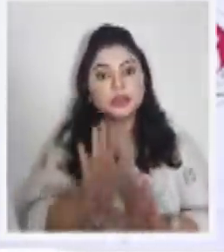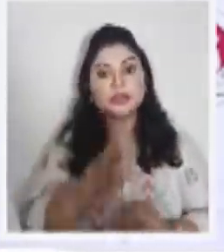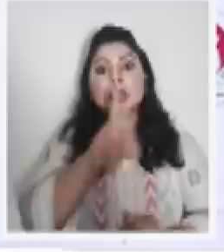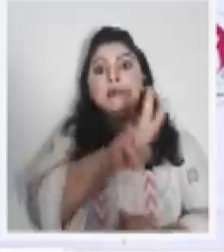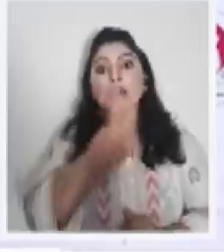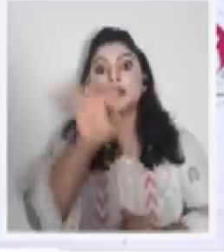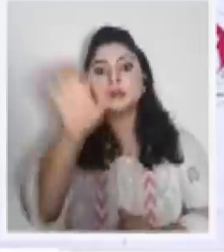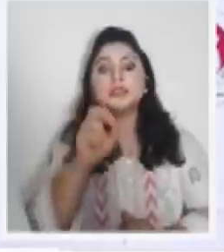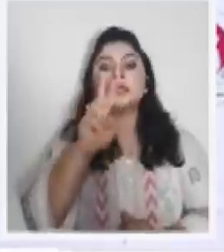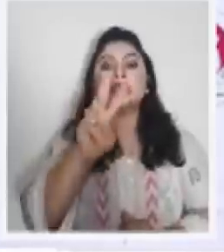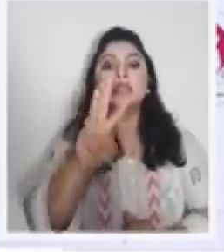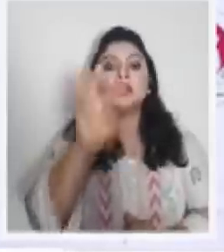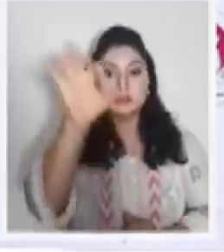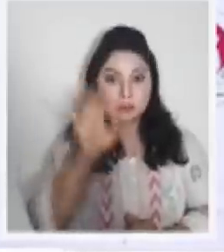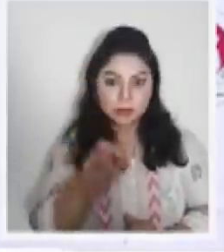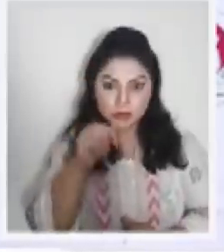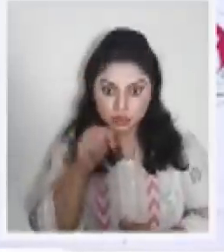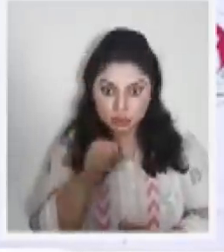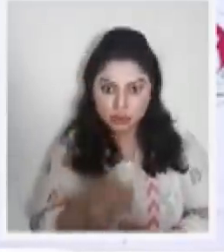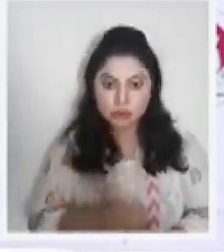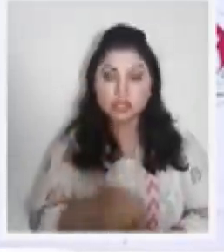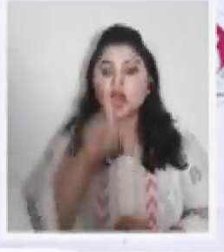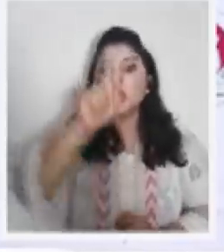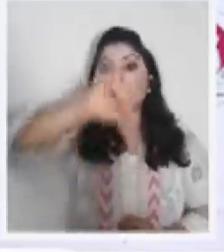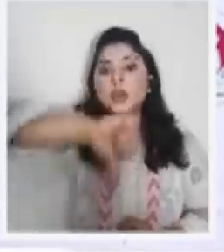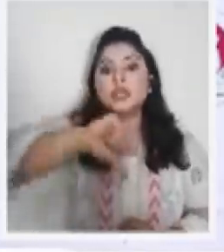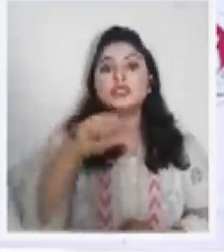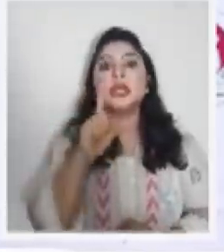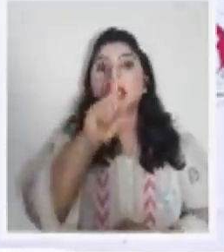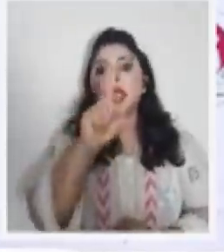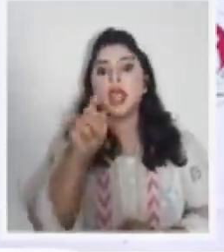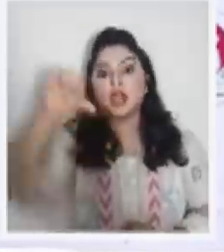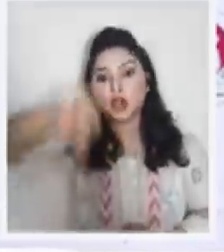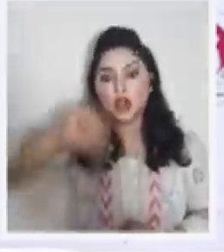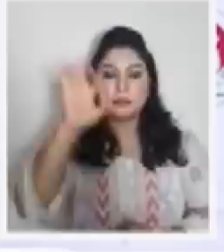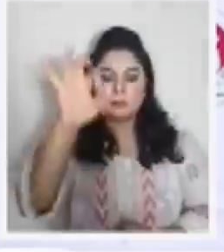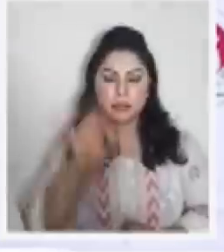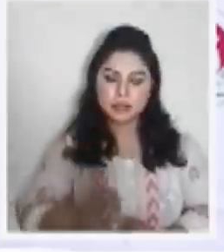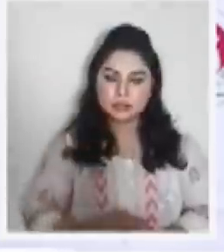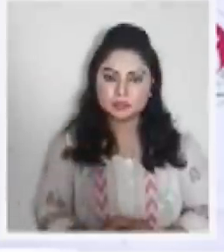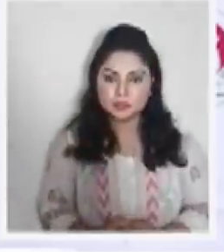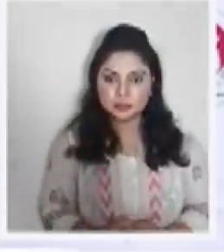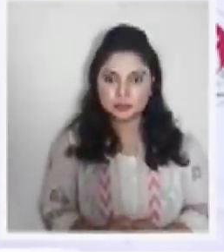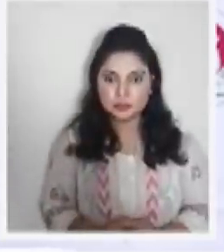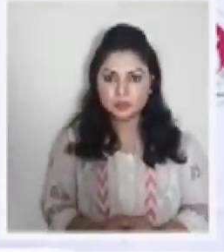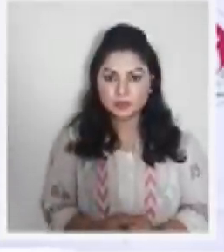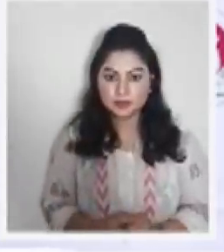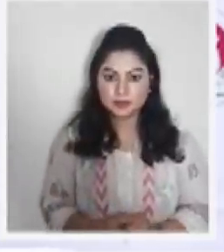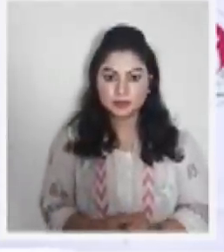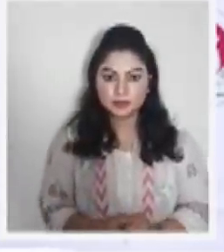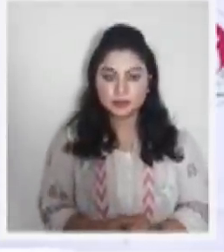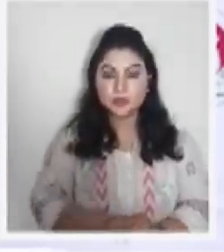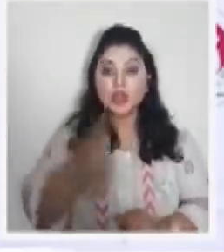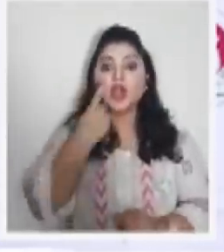1,59,679টি। 24 ঘন্টায় শনাক্তের হার 22.33% এবং এ পর্যন্ত শনাক্তের হার